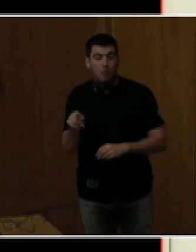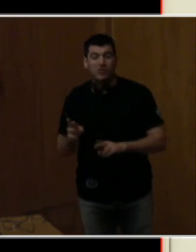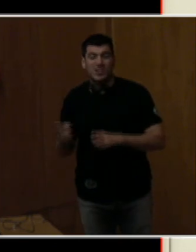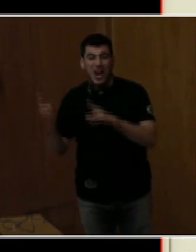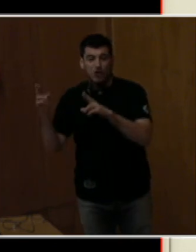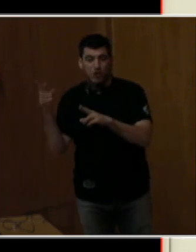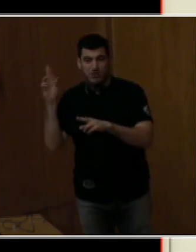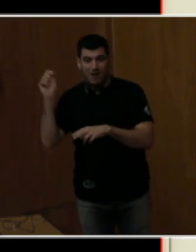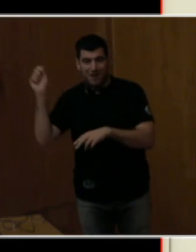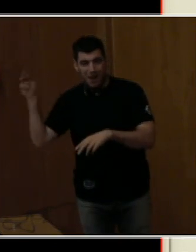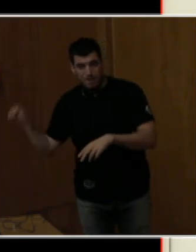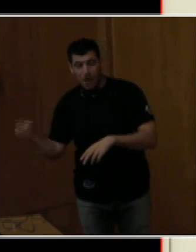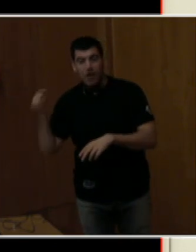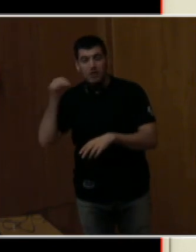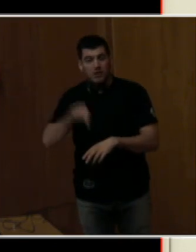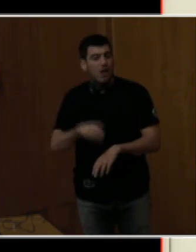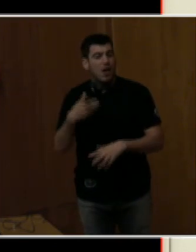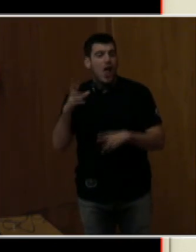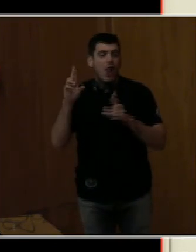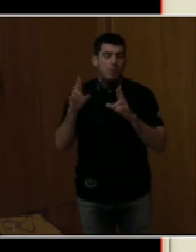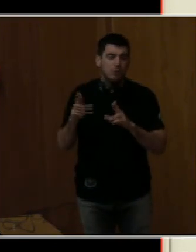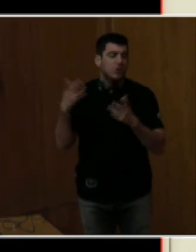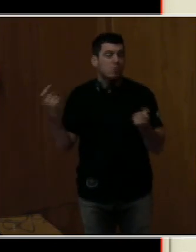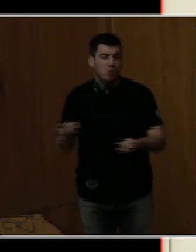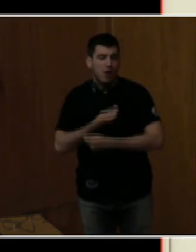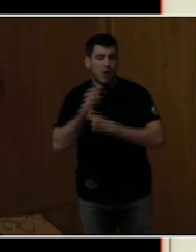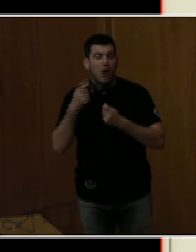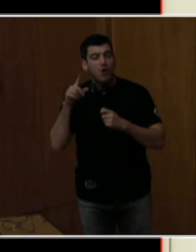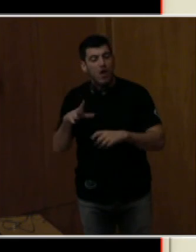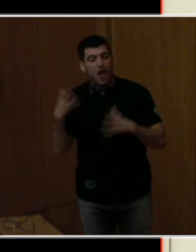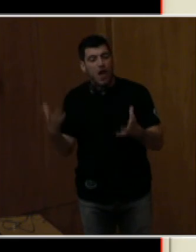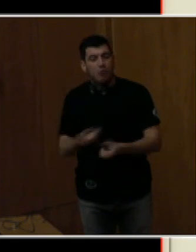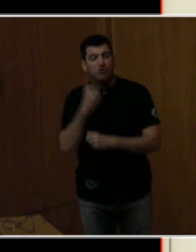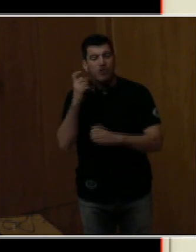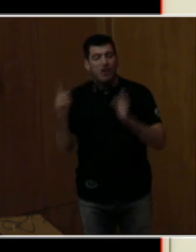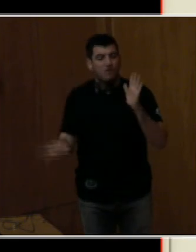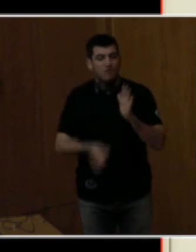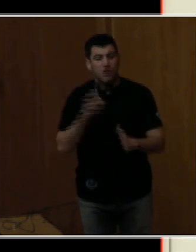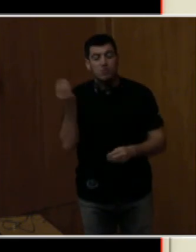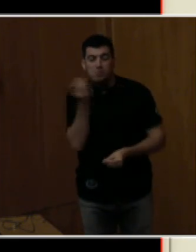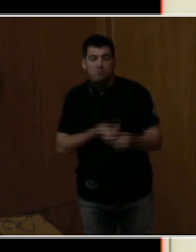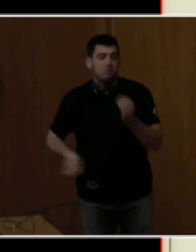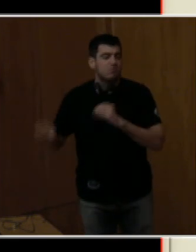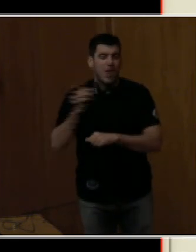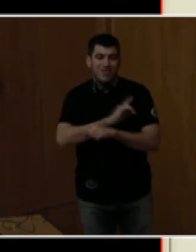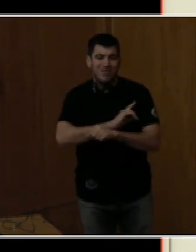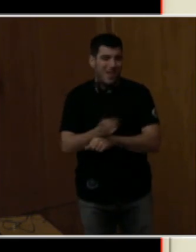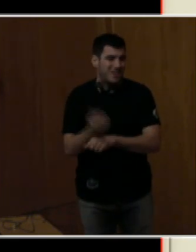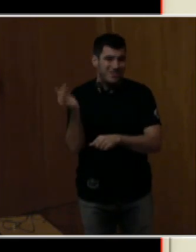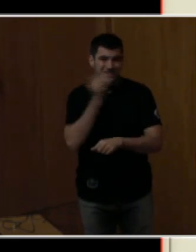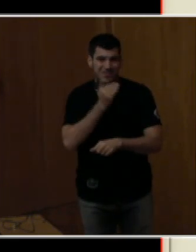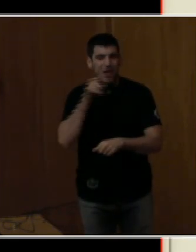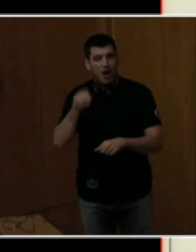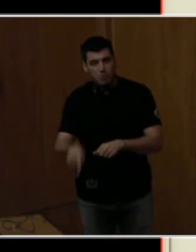και θεωρητικά αυτό που ευελπιστούμε ότι μπορεί να γίνει είναι να έχουμε έως και 10 φορές μεγαλύτερη ταχύτητα από τις ηλεκτρονικές μνήμες